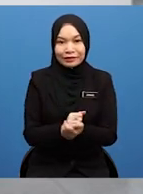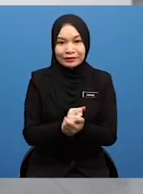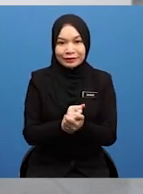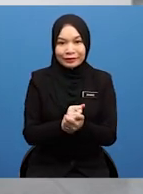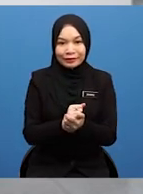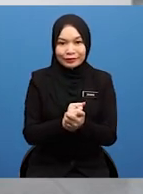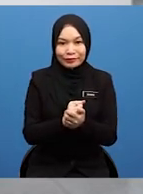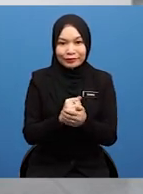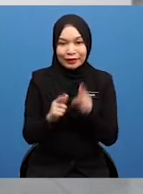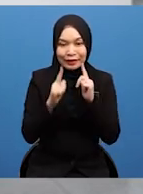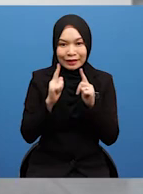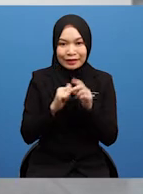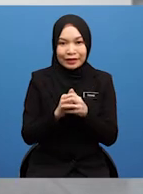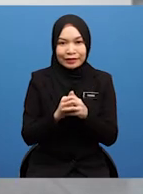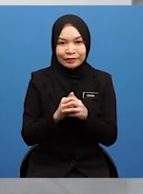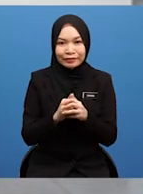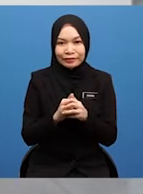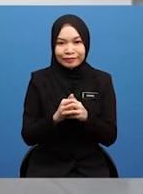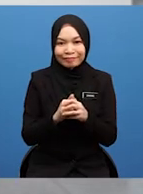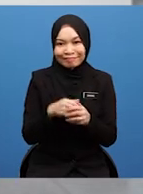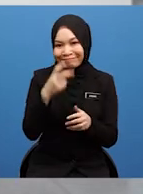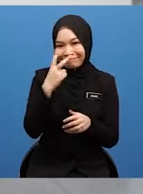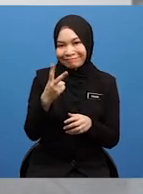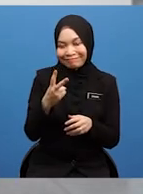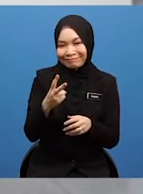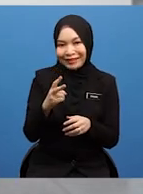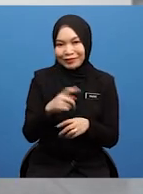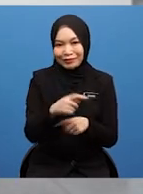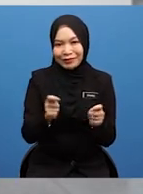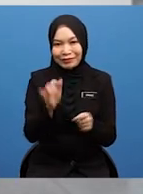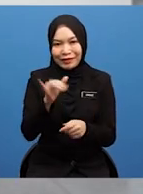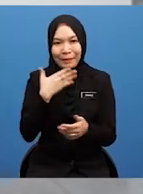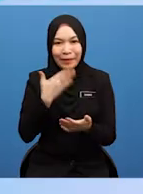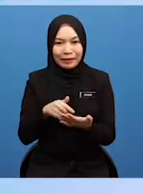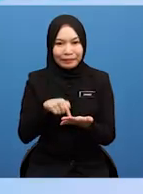mereka memamerkan dengan kedudukan yang sangat bagus itu saksikan bersama-sama